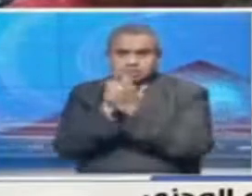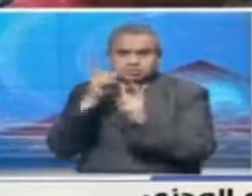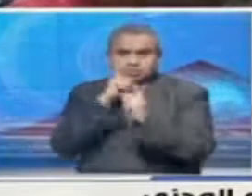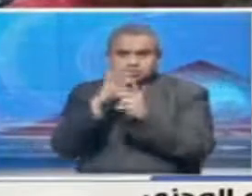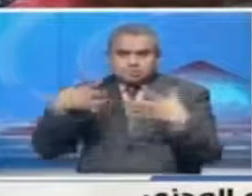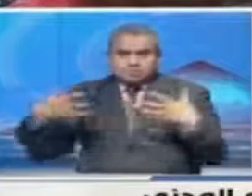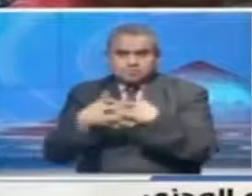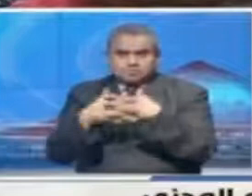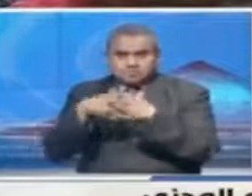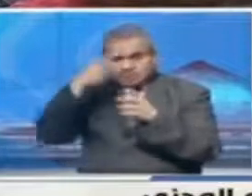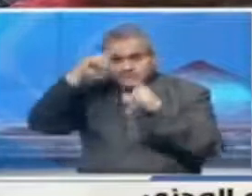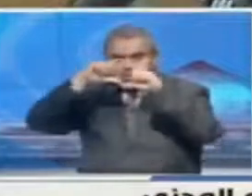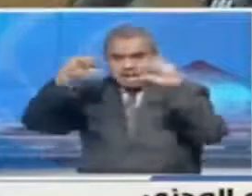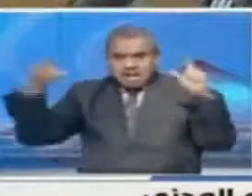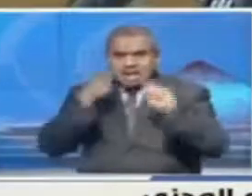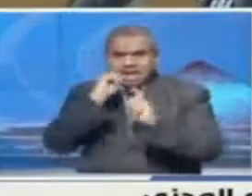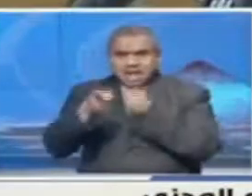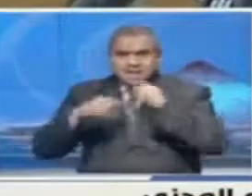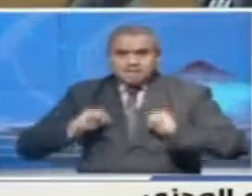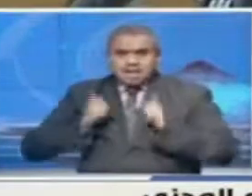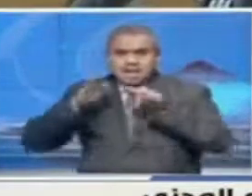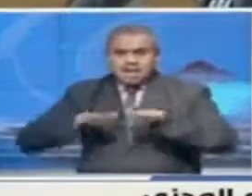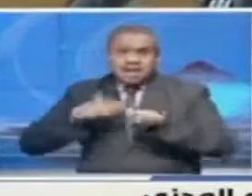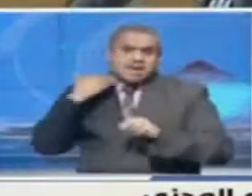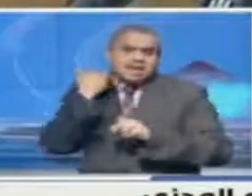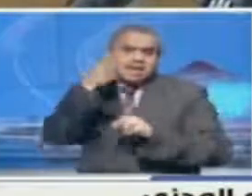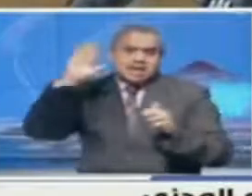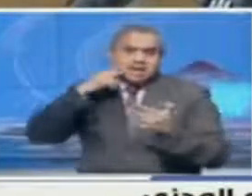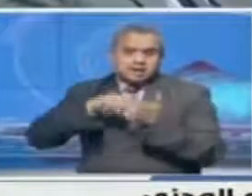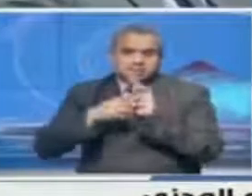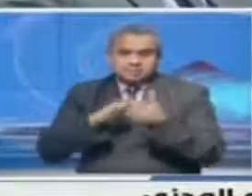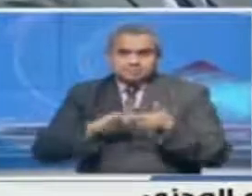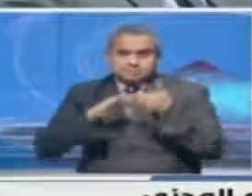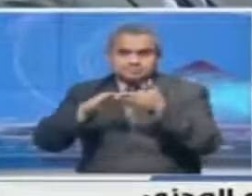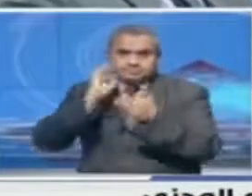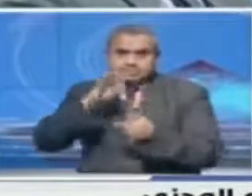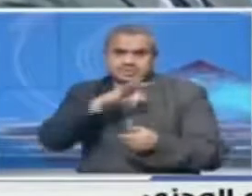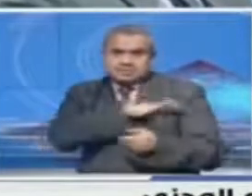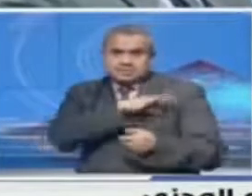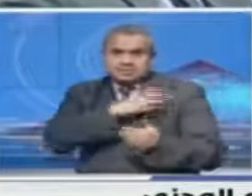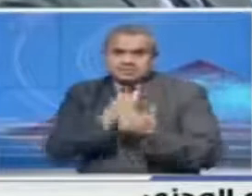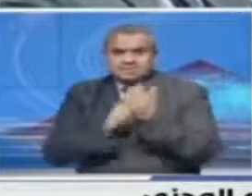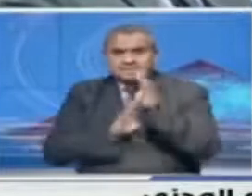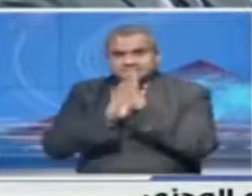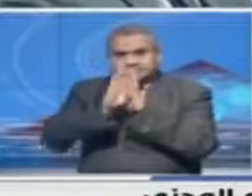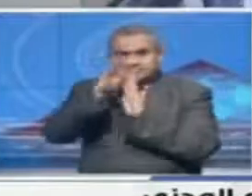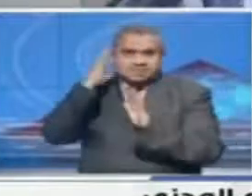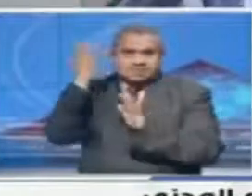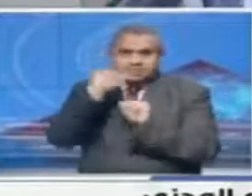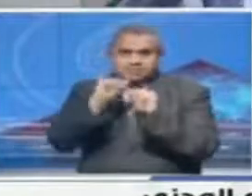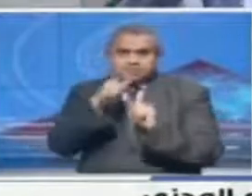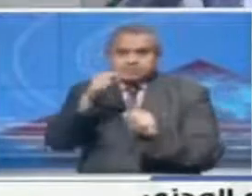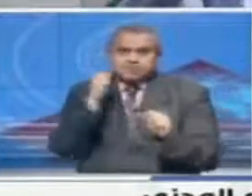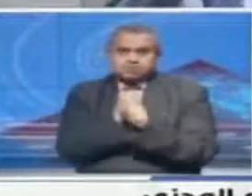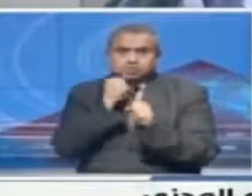كشركاء في المبادرة الرئاسية حياة كريمة لبحث تقديم أقصى استفادة للمواطن ضمن هذه المبادرة. احنا